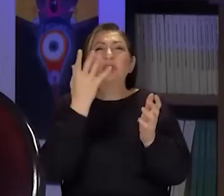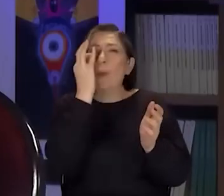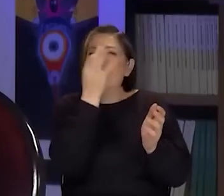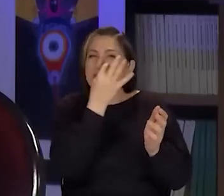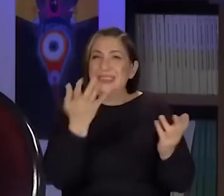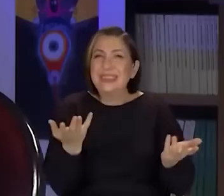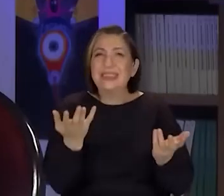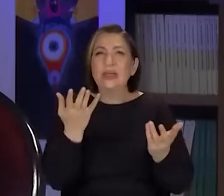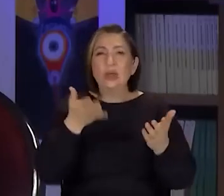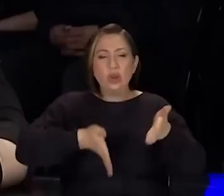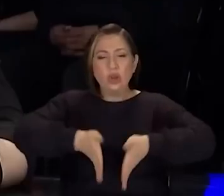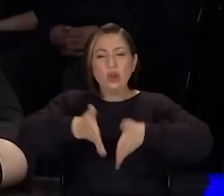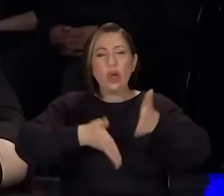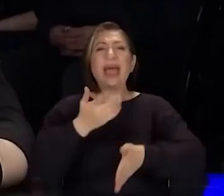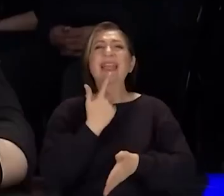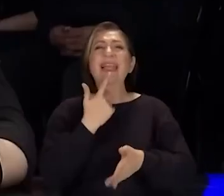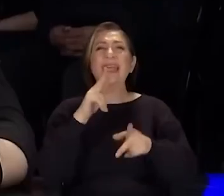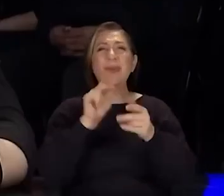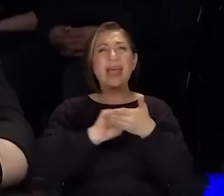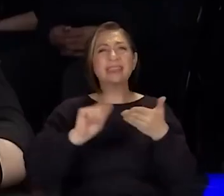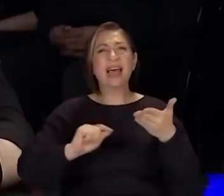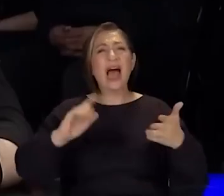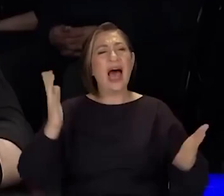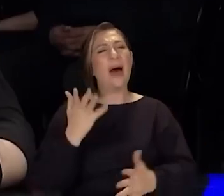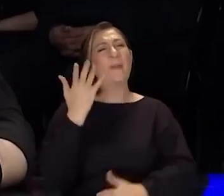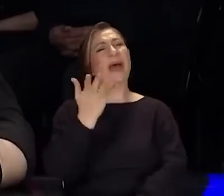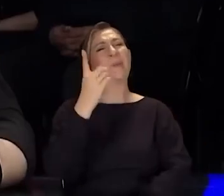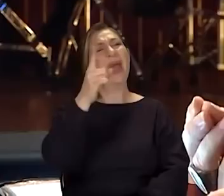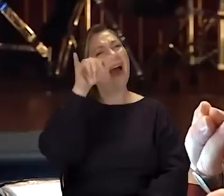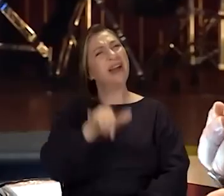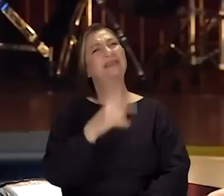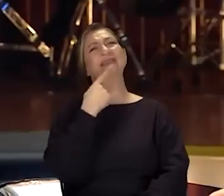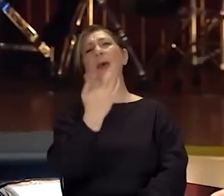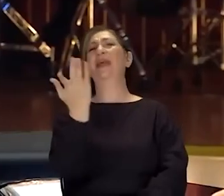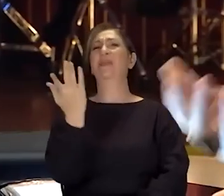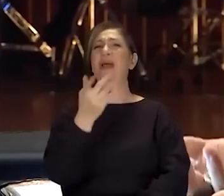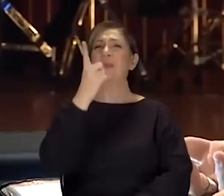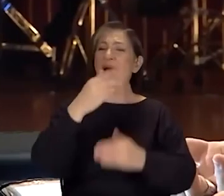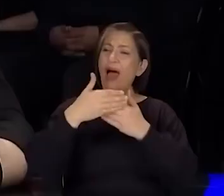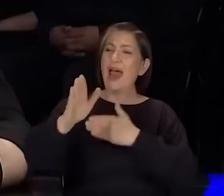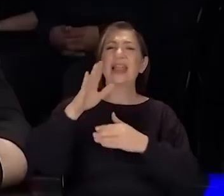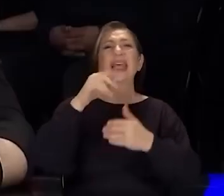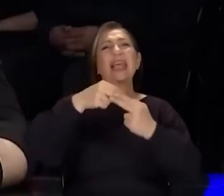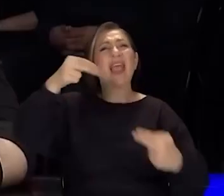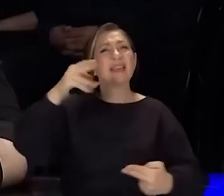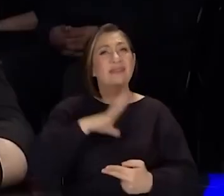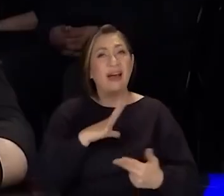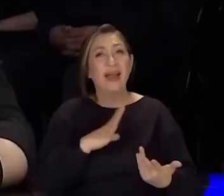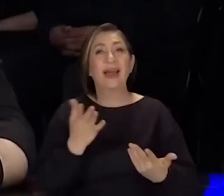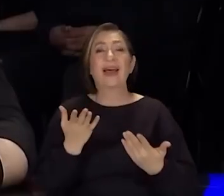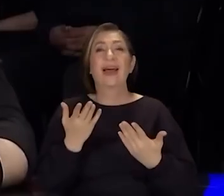basit ve sokak dili gibi yazdık sözleri. Ah be ah bir haklısın diyemedim. Bir ayrılık hikayesi var. Bir